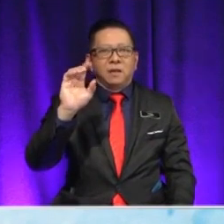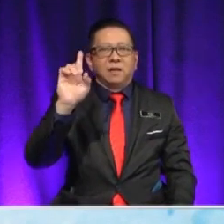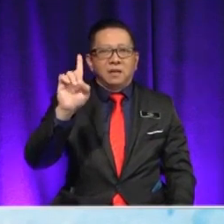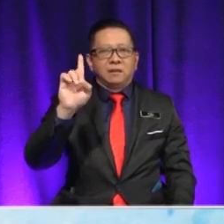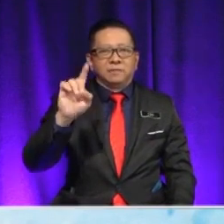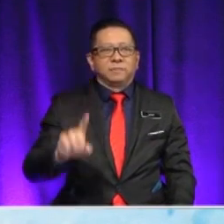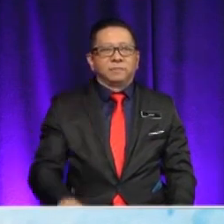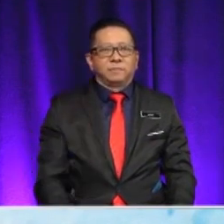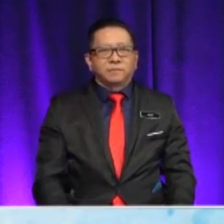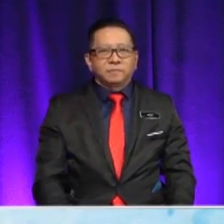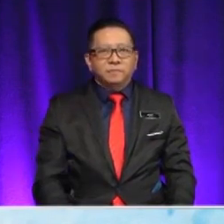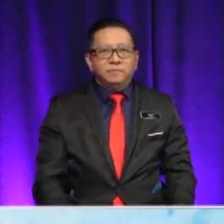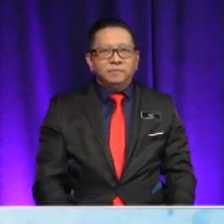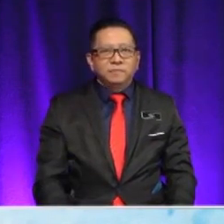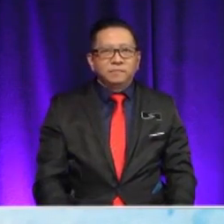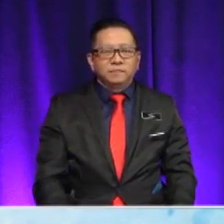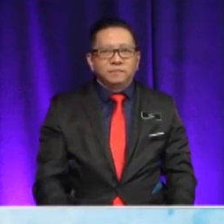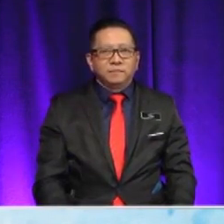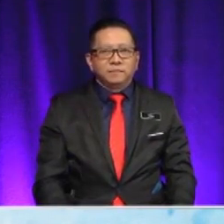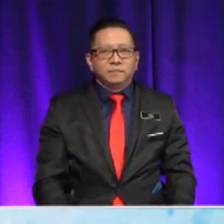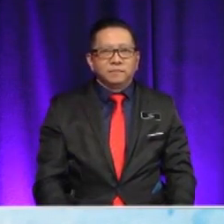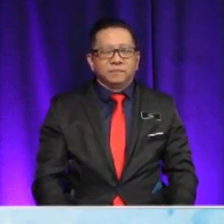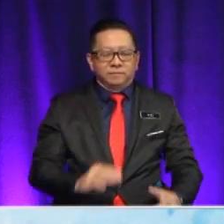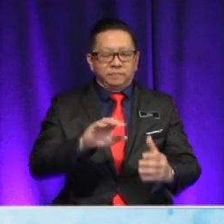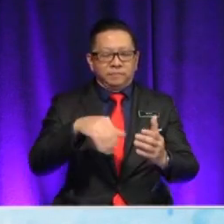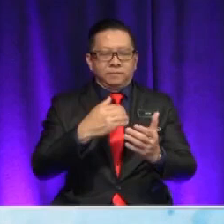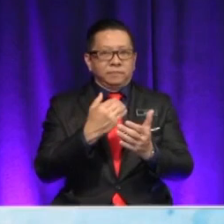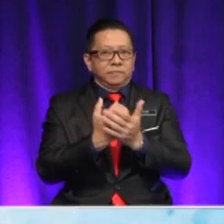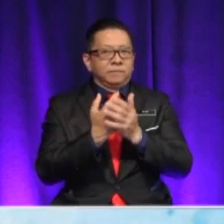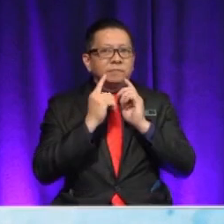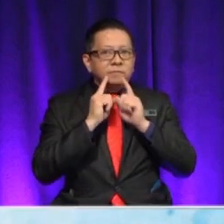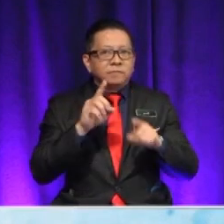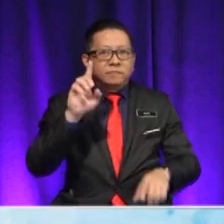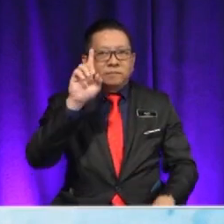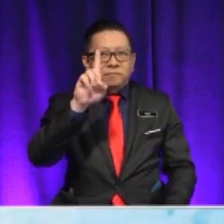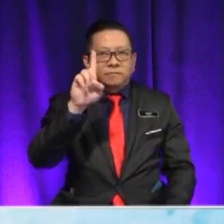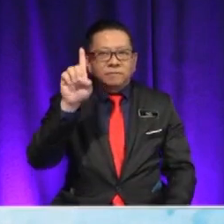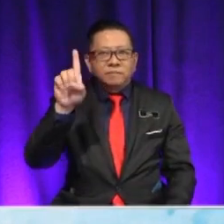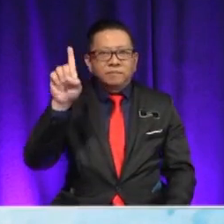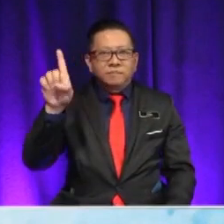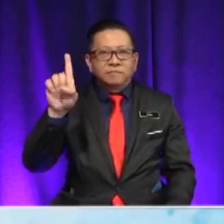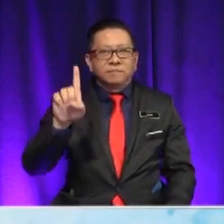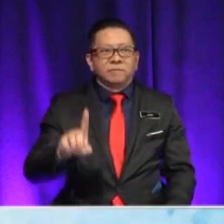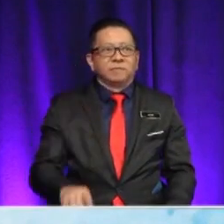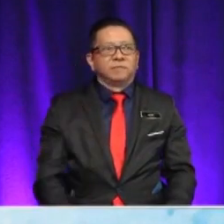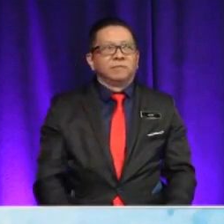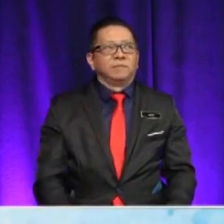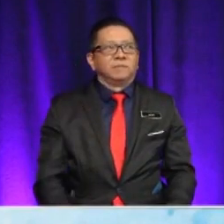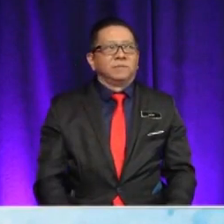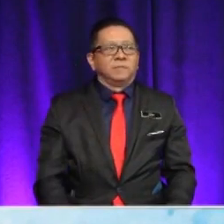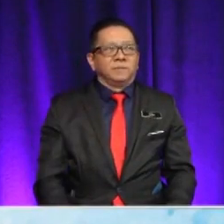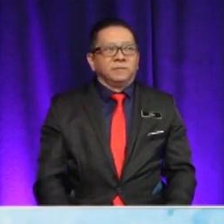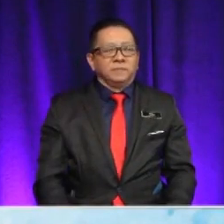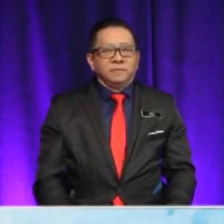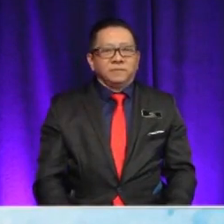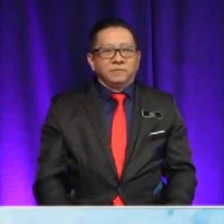kita nampak D. Okey, Fakrullah pun menjawab D. Okey. Walaupun terbalik, Fakrullah boleh pusing lagi sekali. Pusing